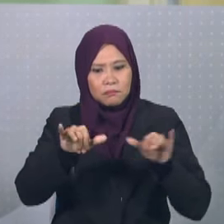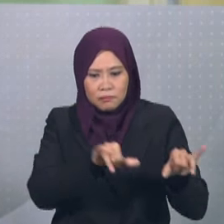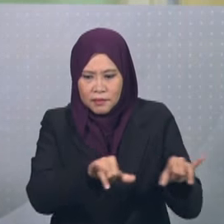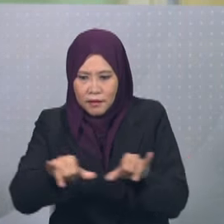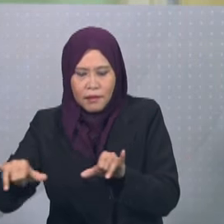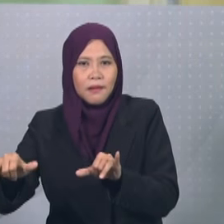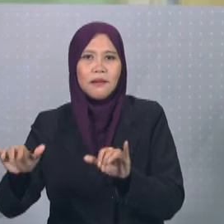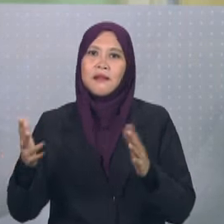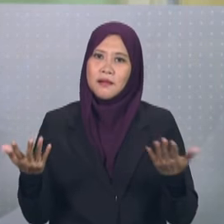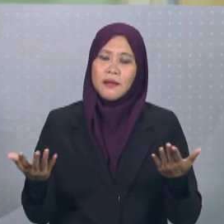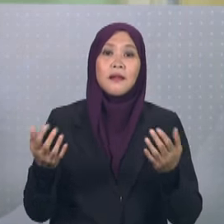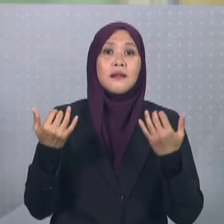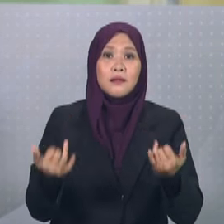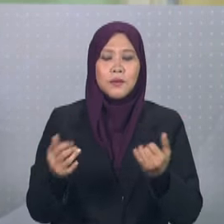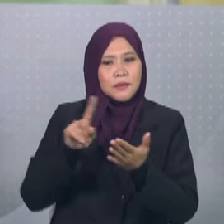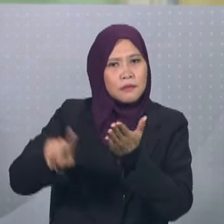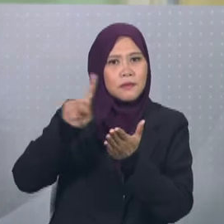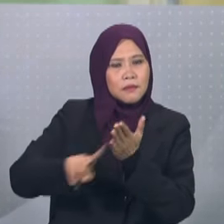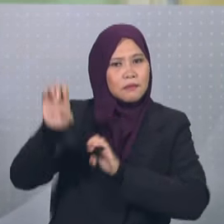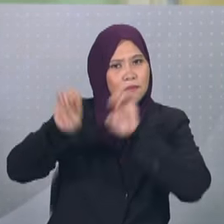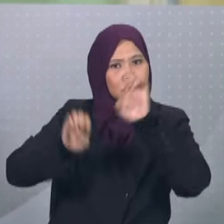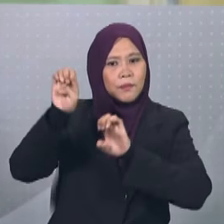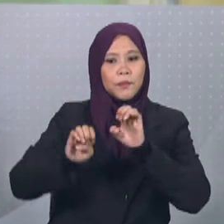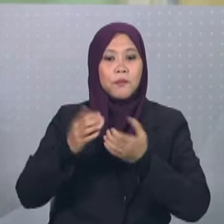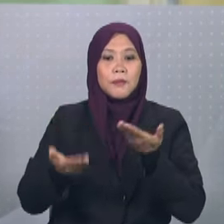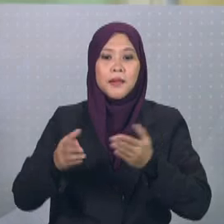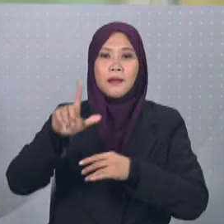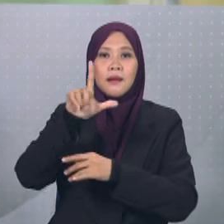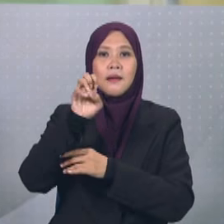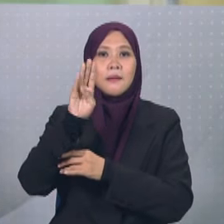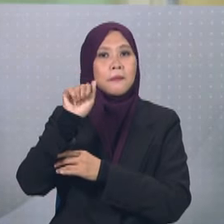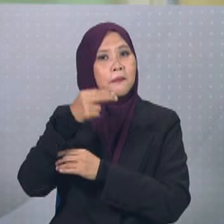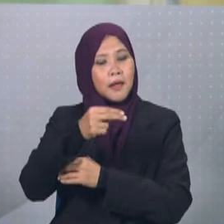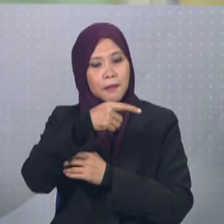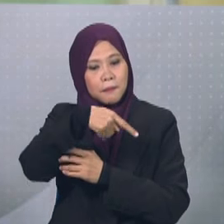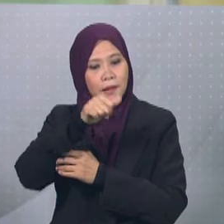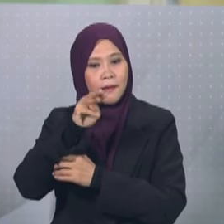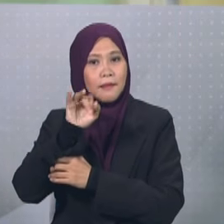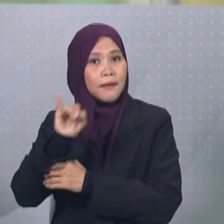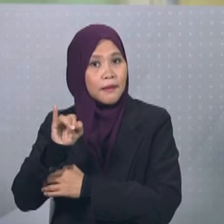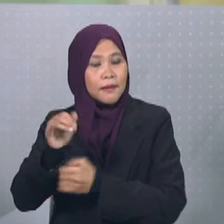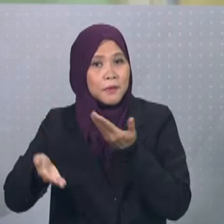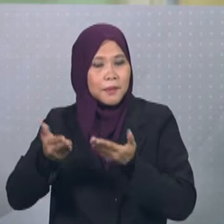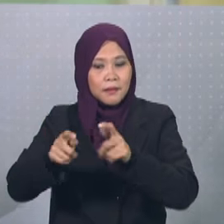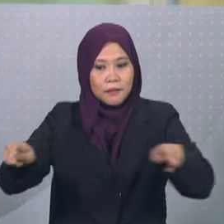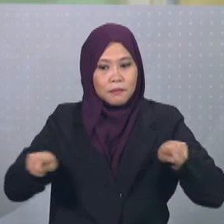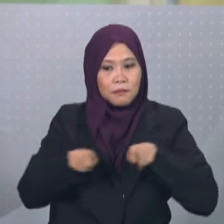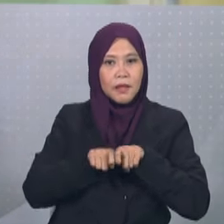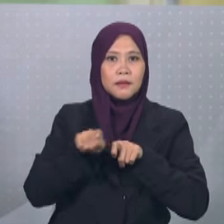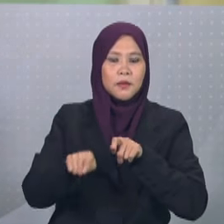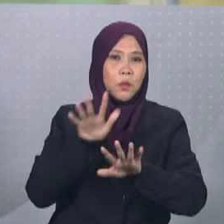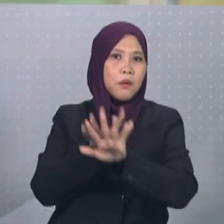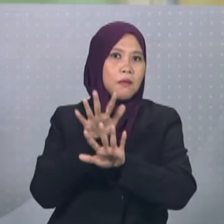5 kilometer radius, 6 kilometer radius dan sebagainya. Jadi kita akan lihat kalau di lemah pantai mungkin tempat dia dari segi densitinya